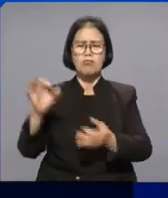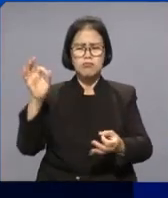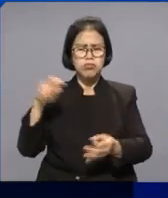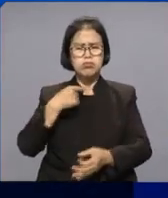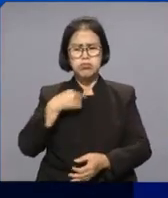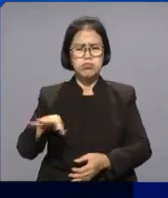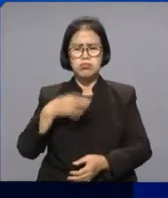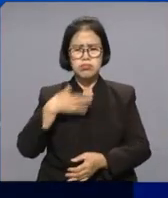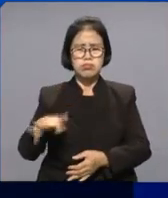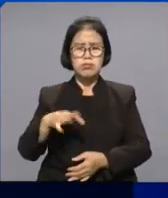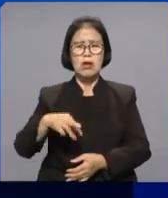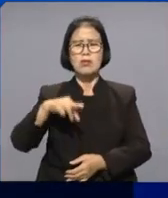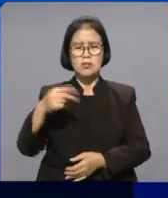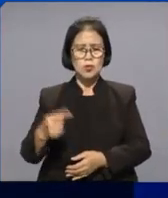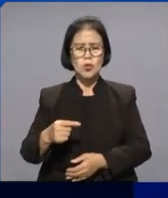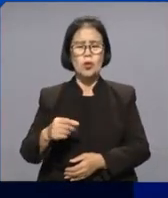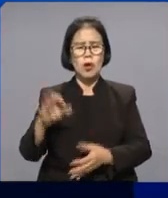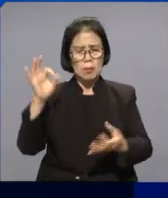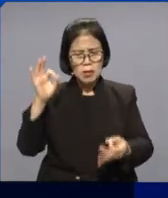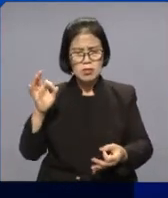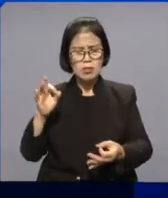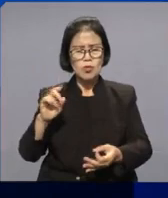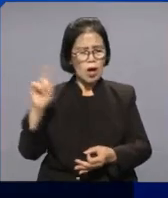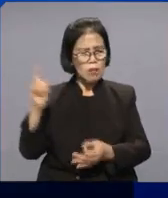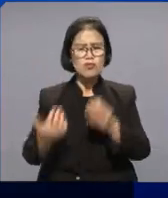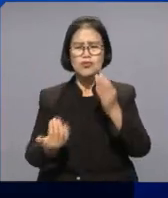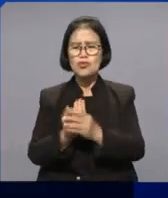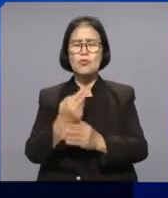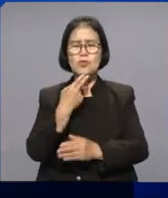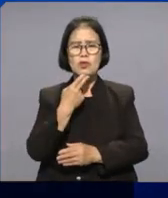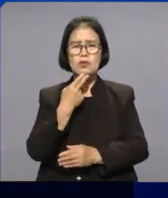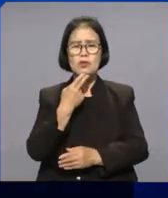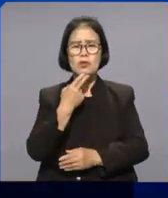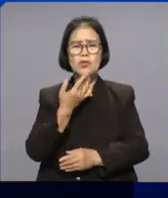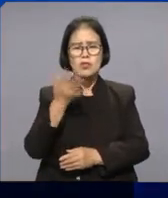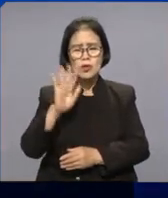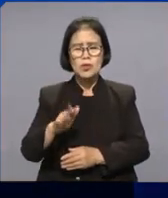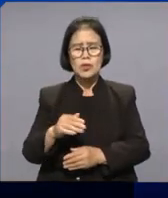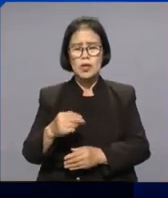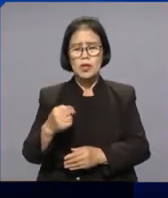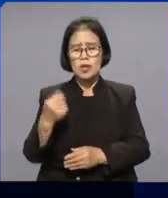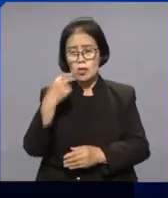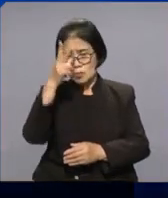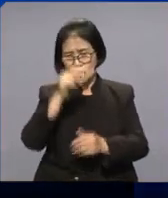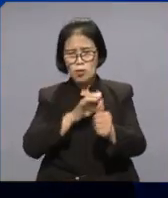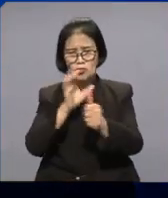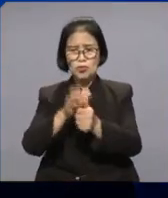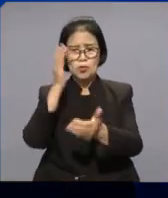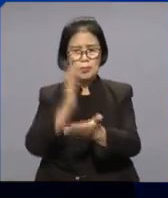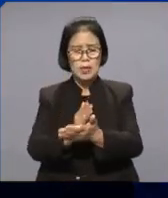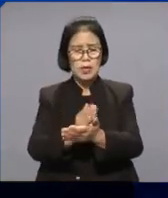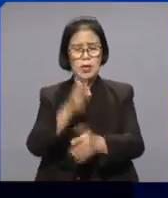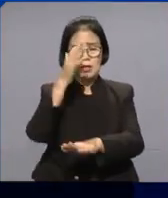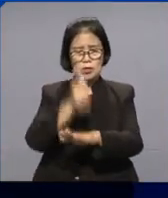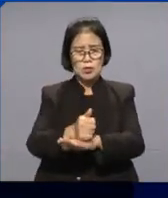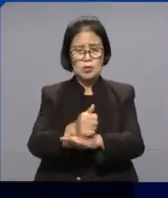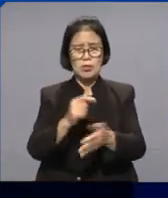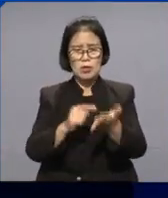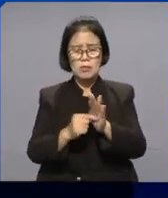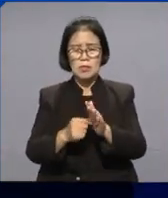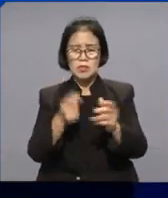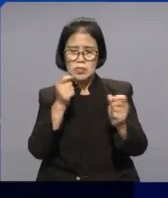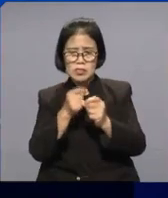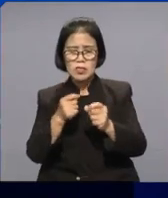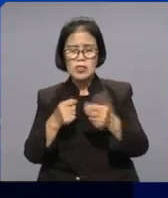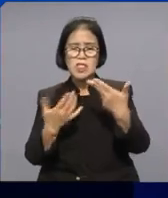일도 일어나지 않았을 거라는 겁니다. 그런데 지금 불송치 결정은 나왔지만 지금 말씀하신 두 가지 측근을